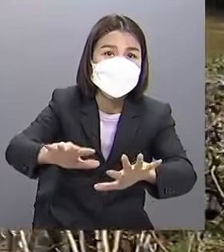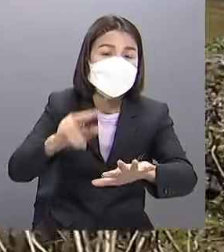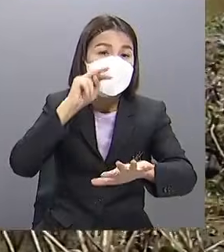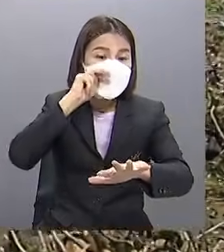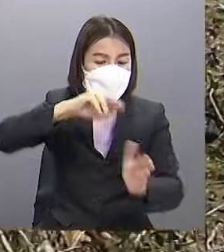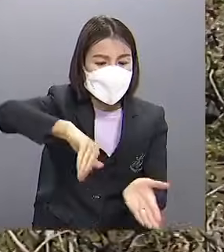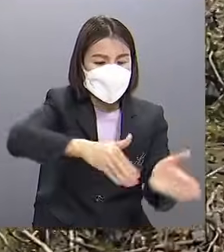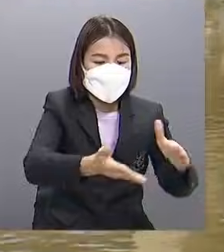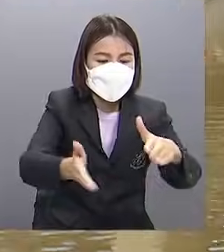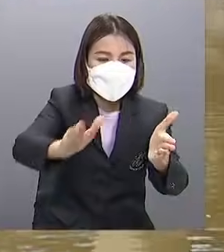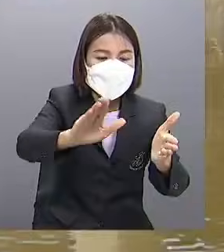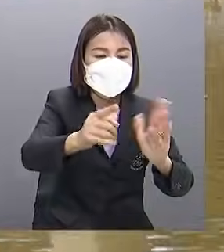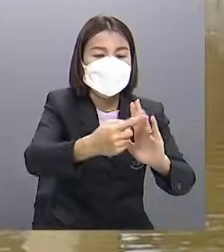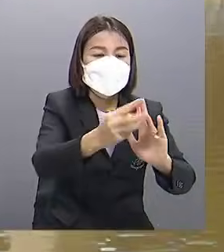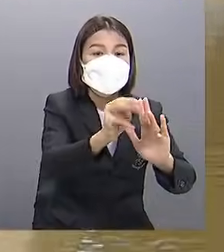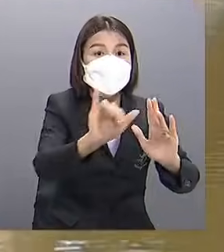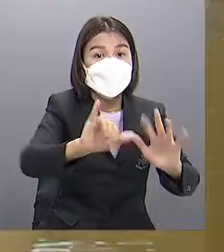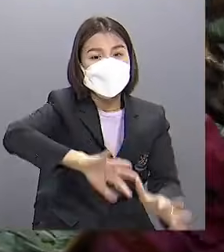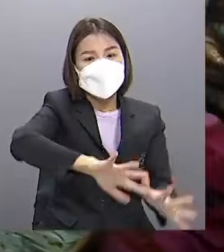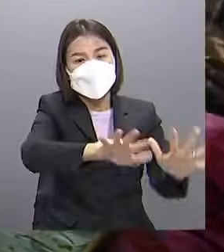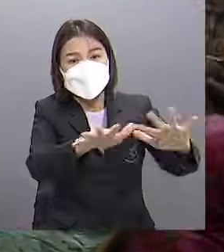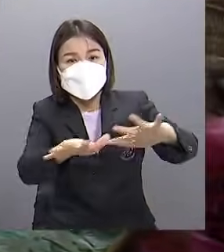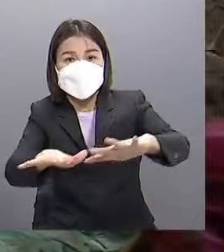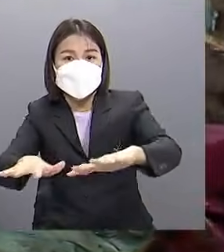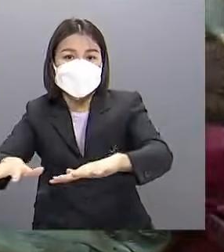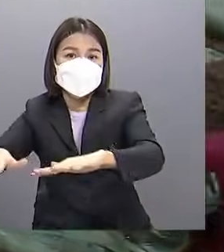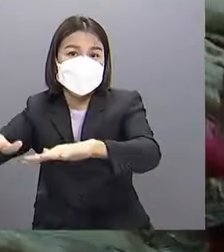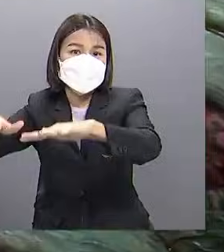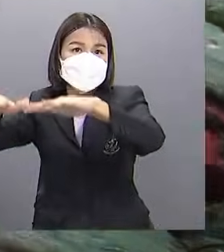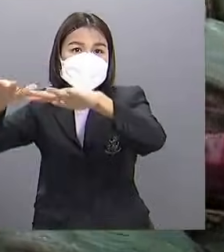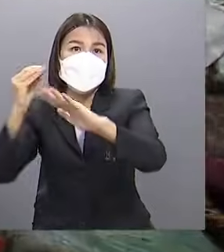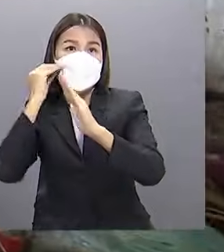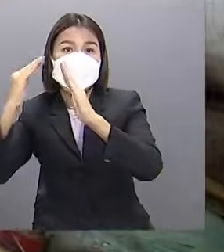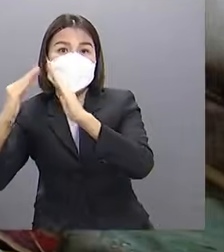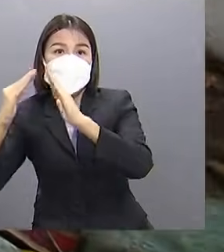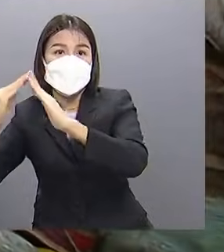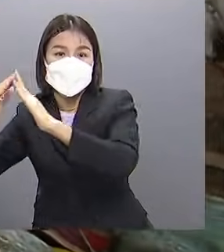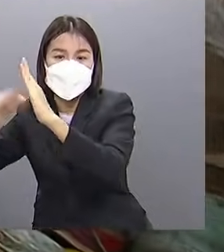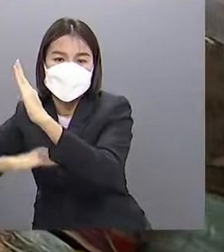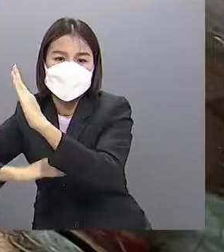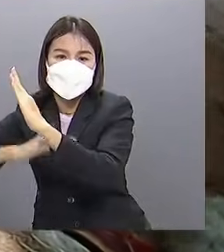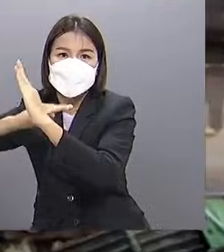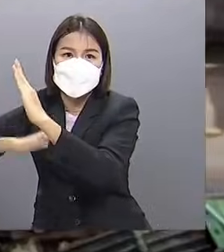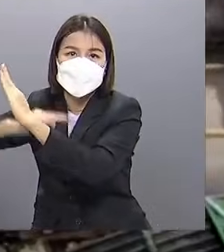ครับขึ้นมาท่วมบ้านเรือนของพี่น้องประชาชน